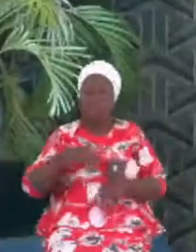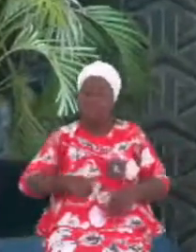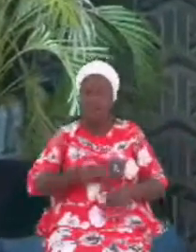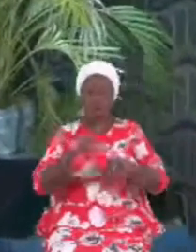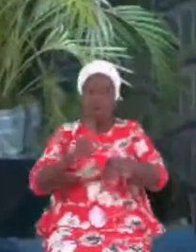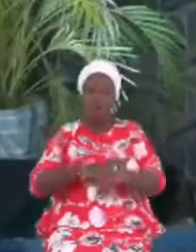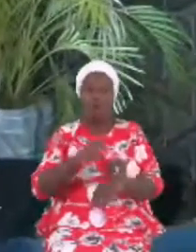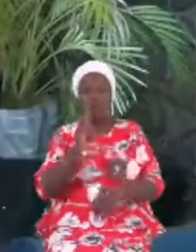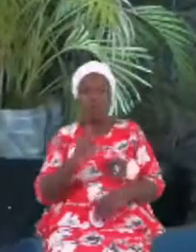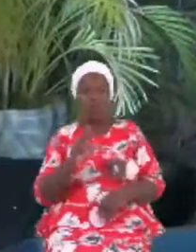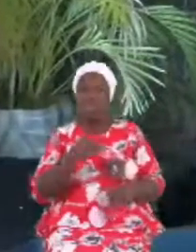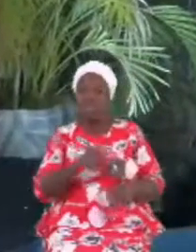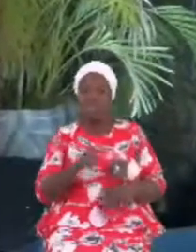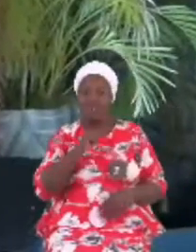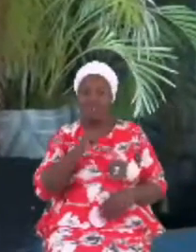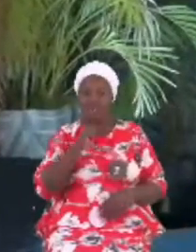l'habit normal.